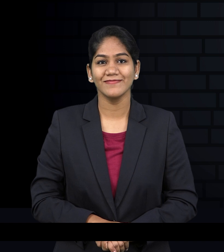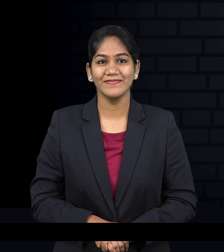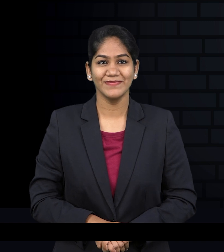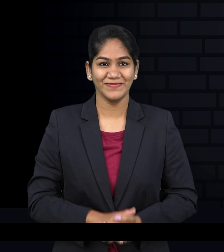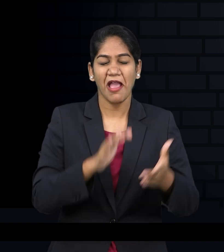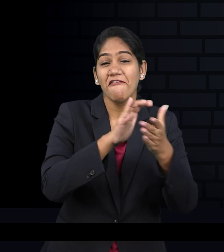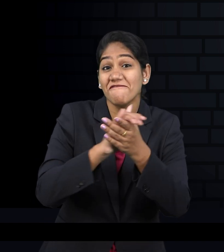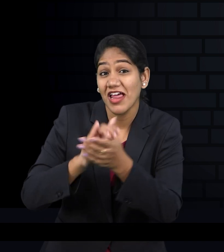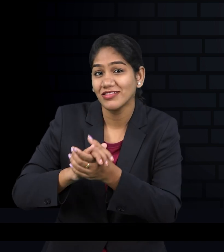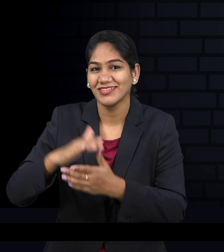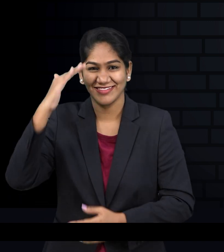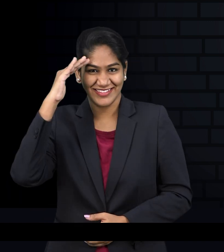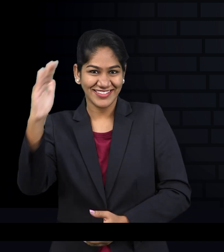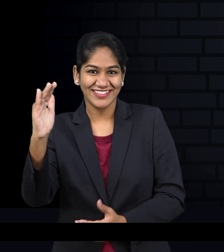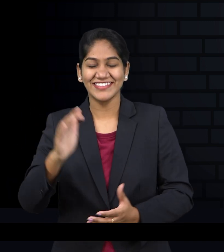नमस्ते दोस्तों,